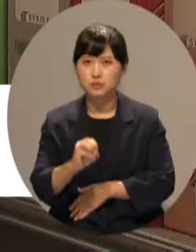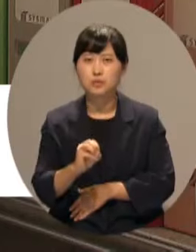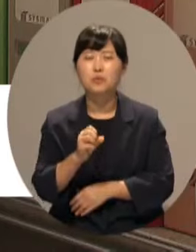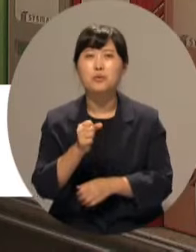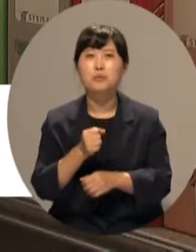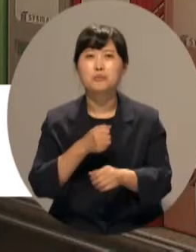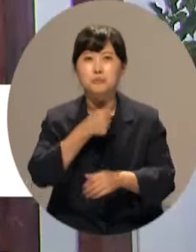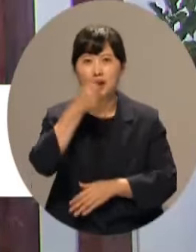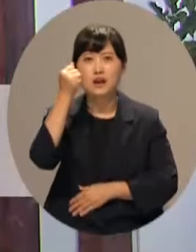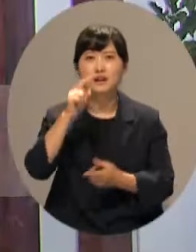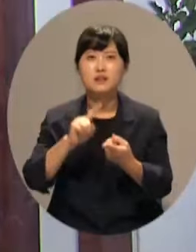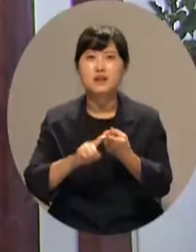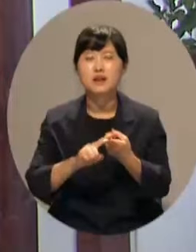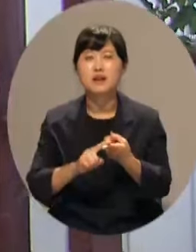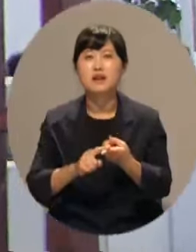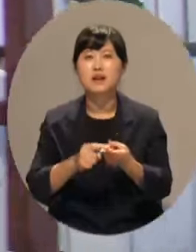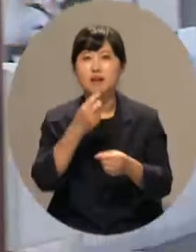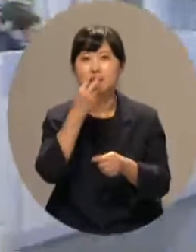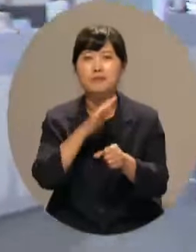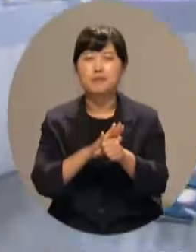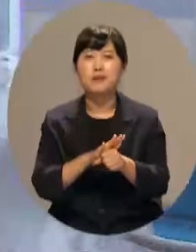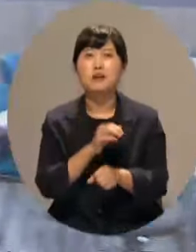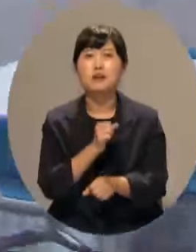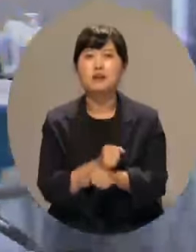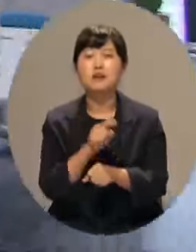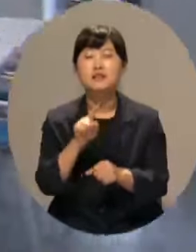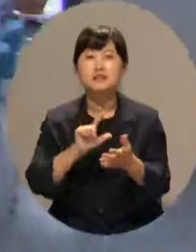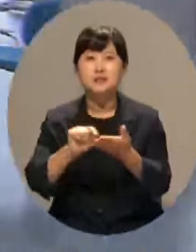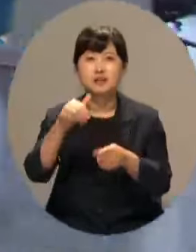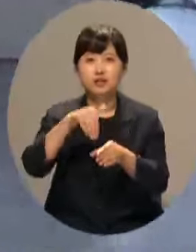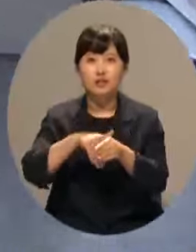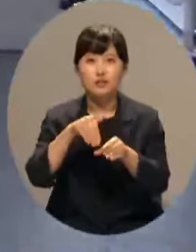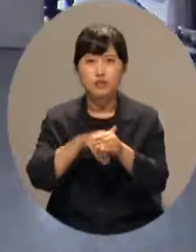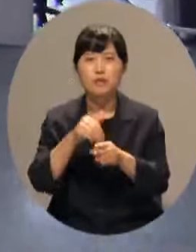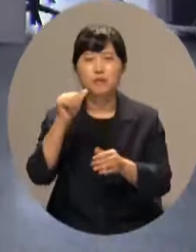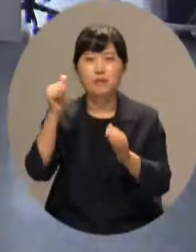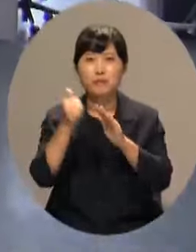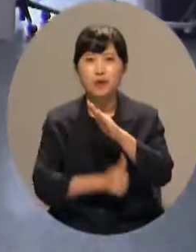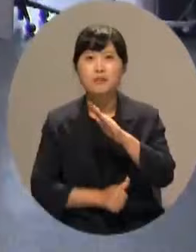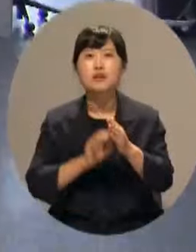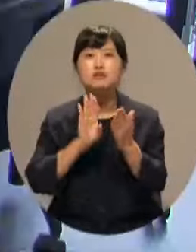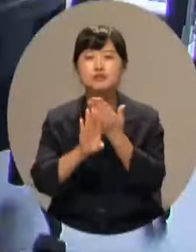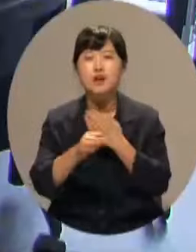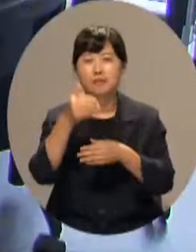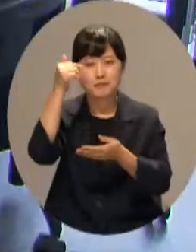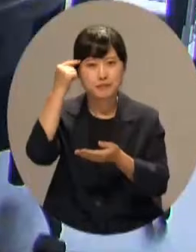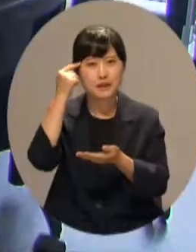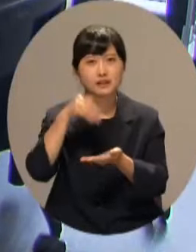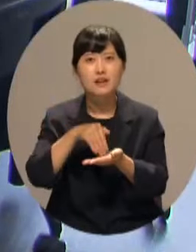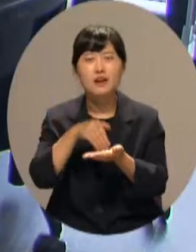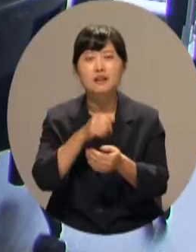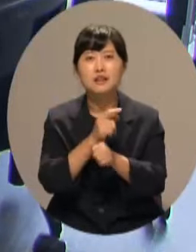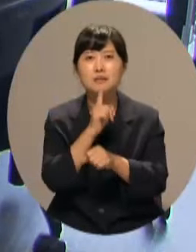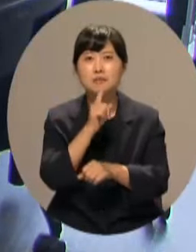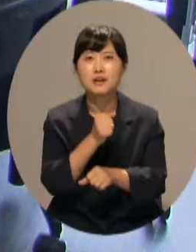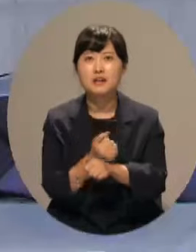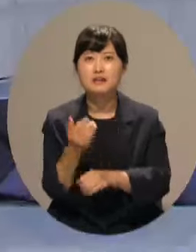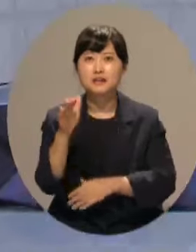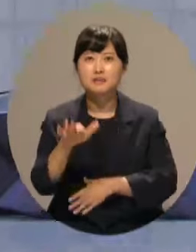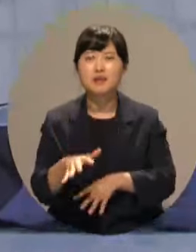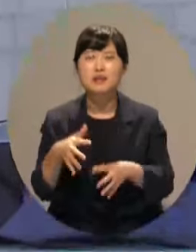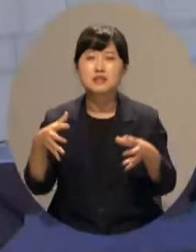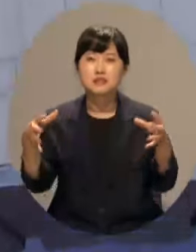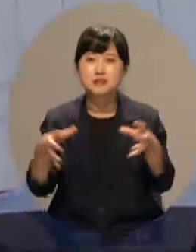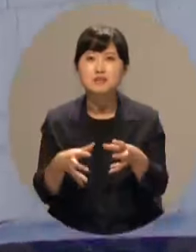하다고 생각합니다 대선과 지방선거 패배 이후 반성하게 따는 민주당 하지만 구성은 스스로가 집단 논리로